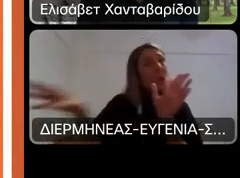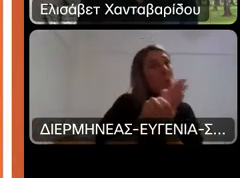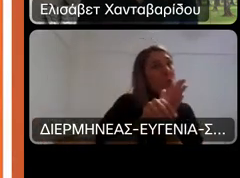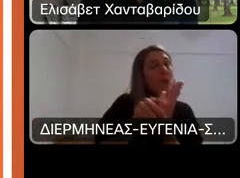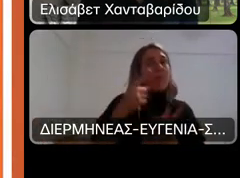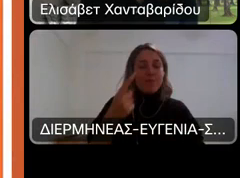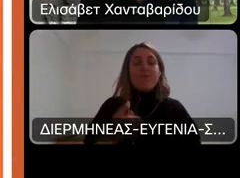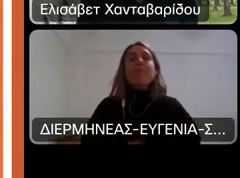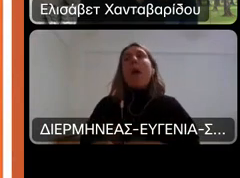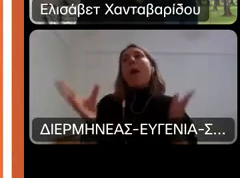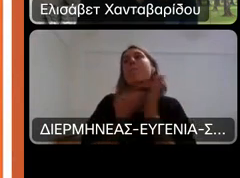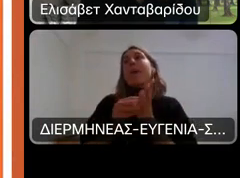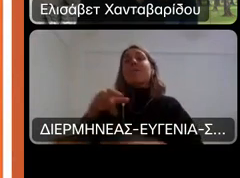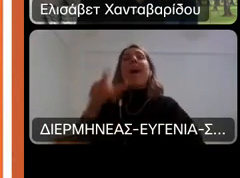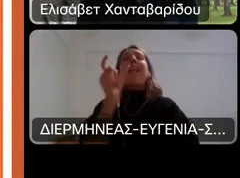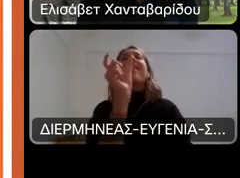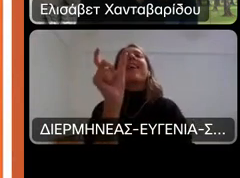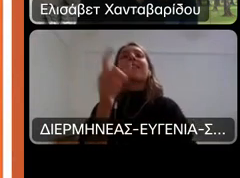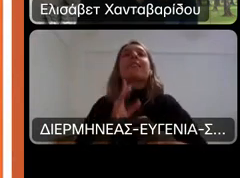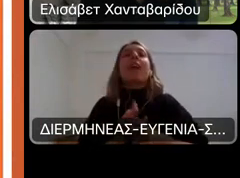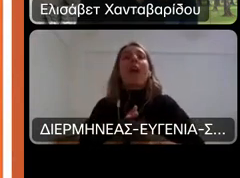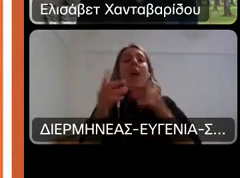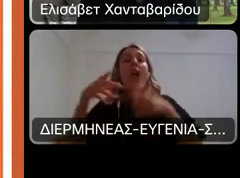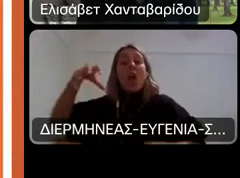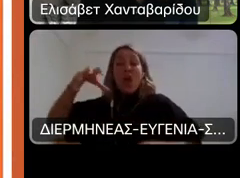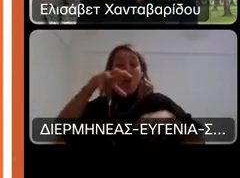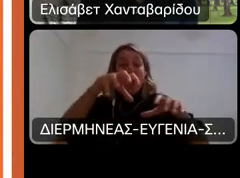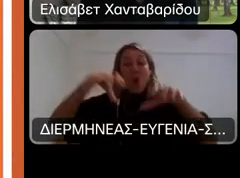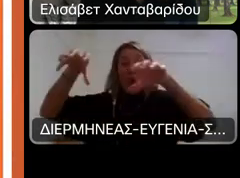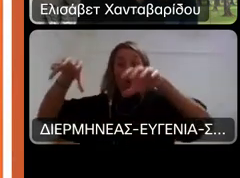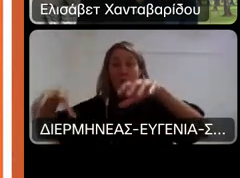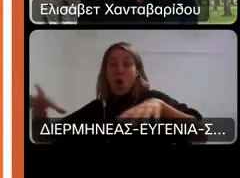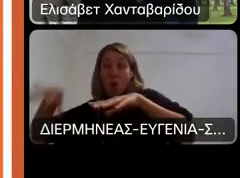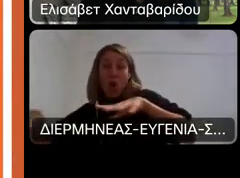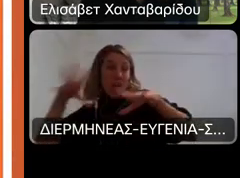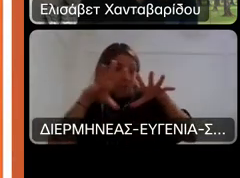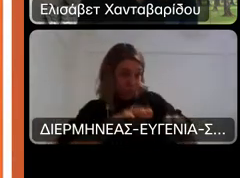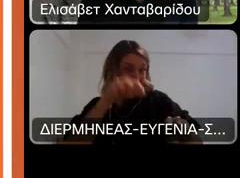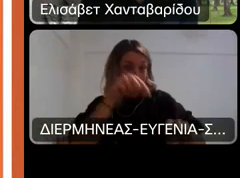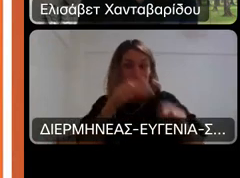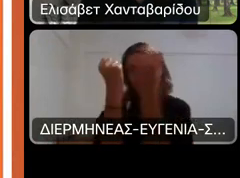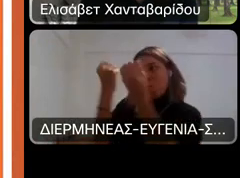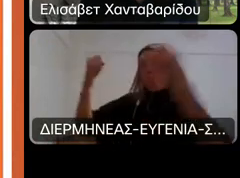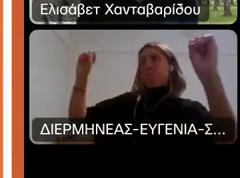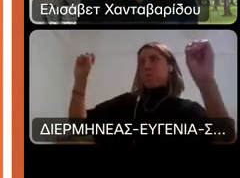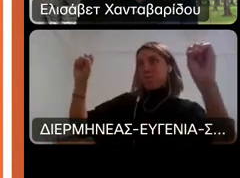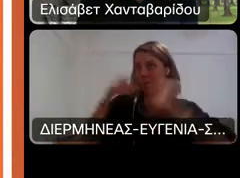της αποαποικιοποίησης, στα αγγλικά decolonization, υπάρχει μία τάση να αφαιρέσουμε οτιδήποτε καθιέρωσαν